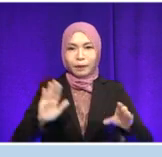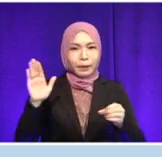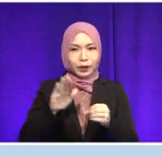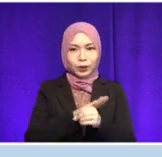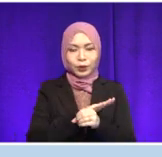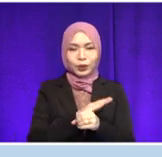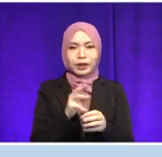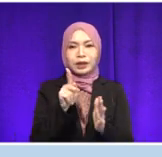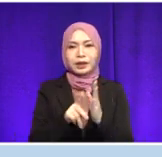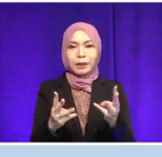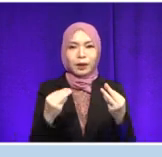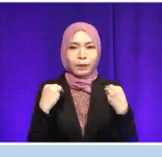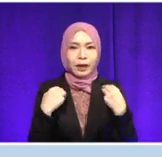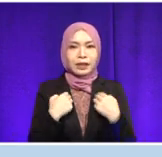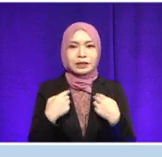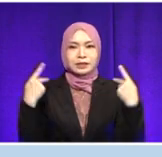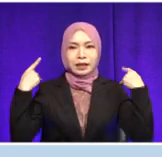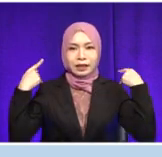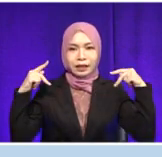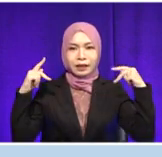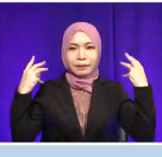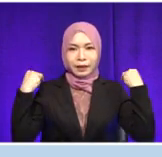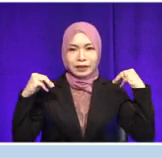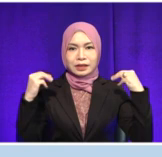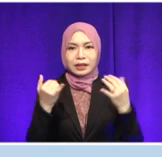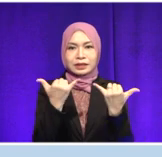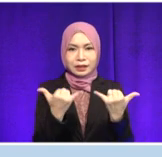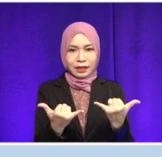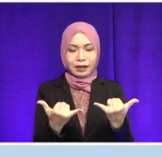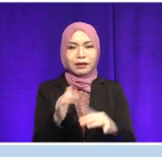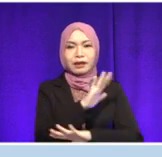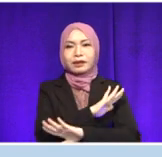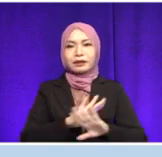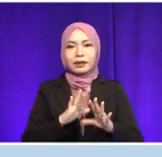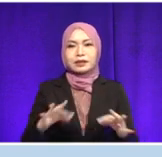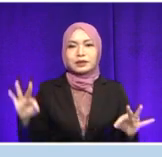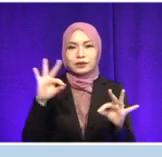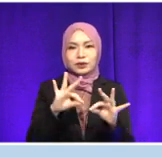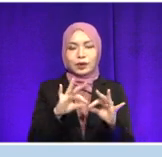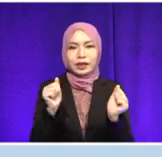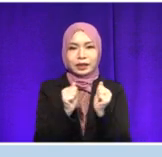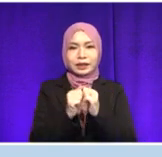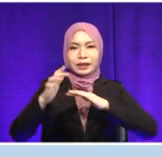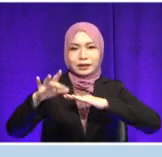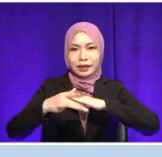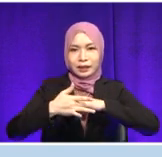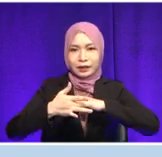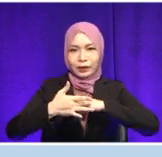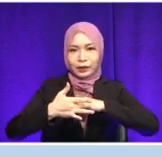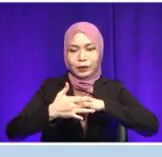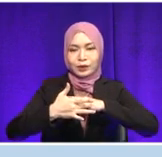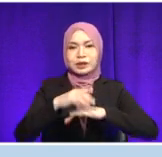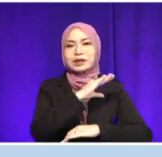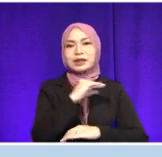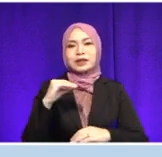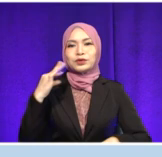pasaran masa kini Jadi mungkin tidak sesuai dari segi teknologinya dari segi citera rasanya gaya